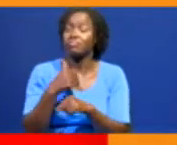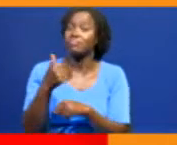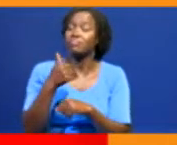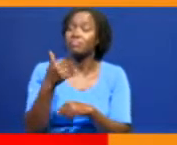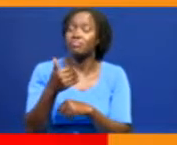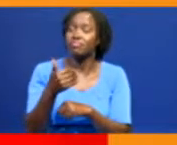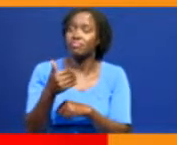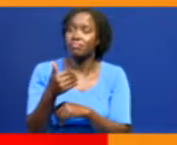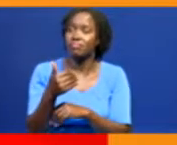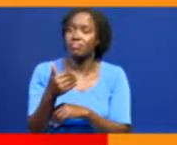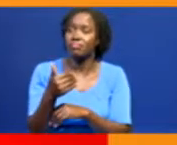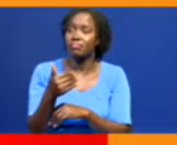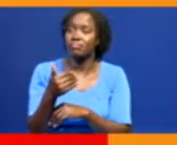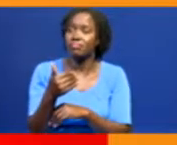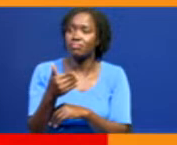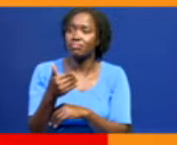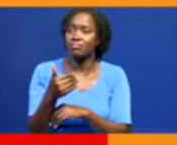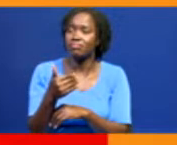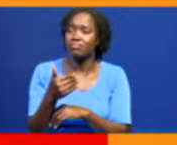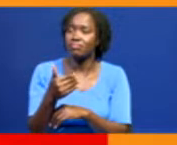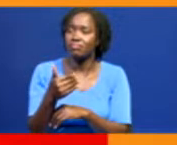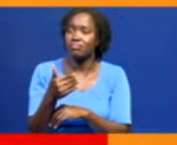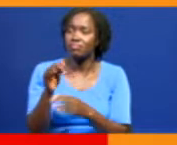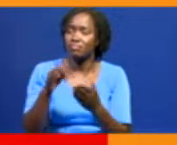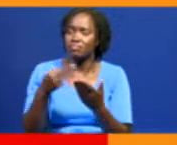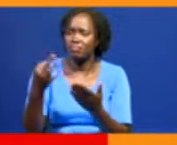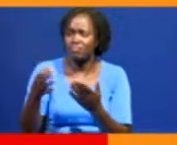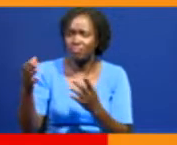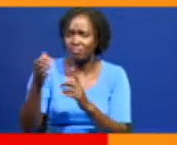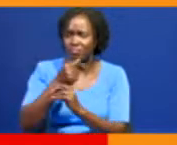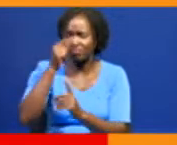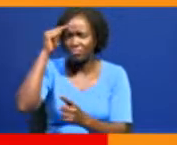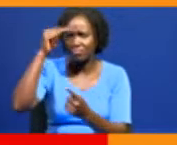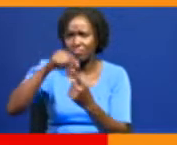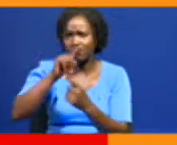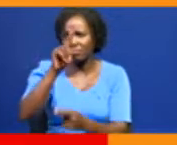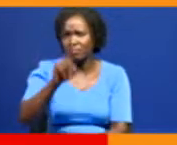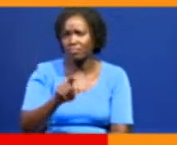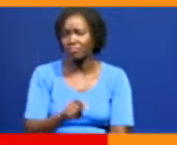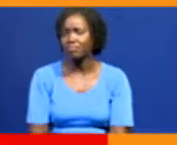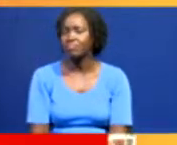limekosa kufikisha malengo yake?